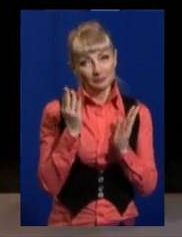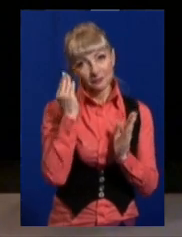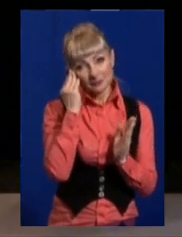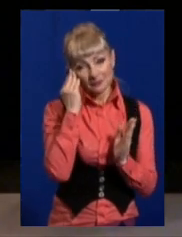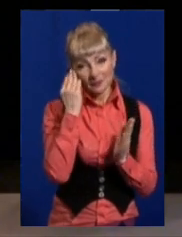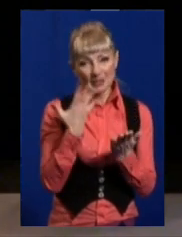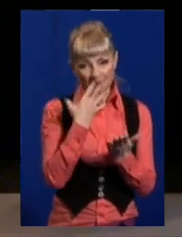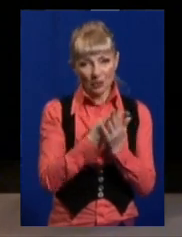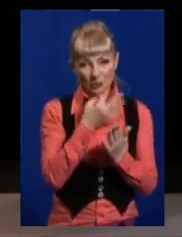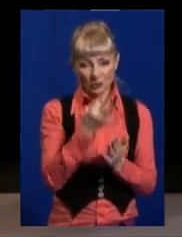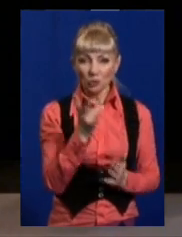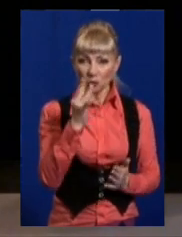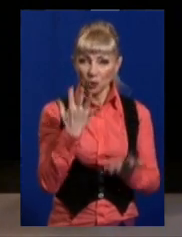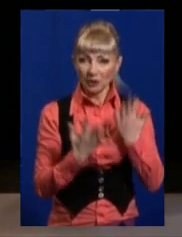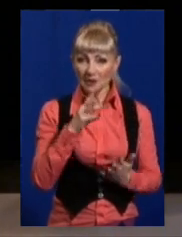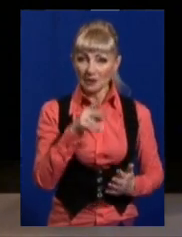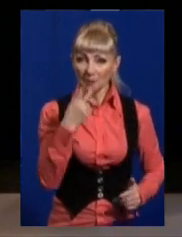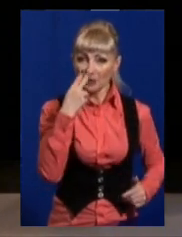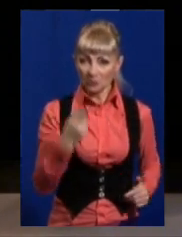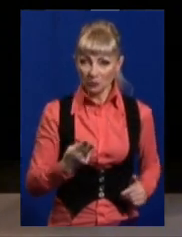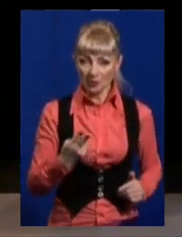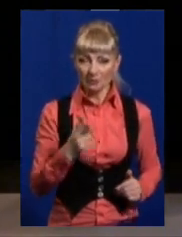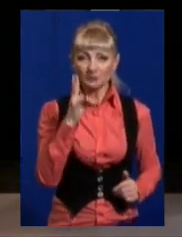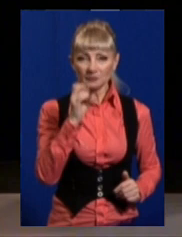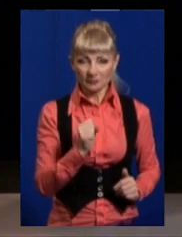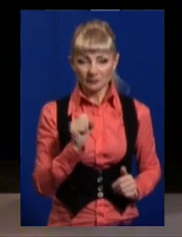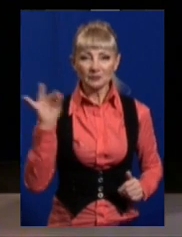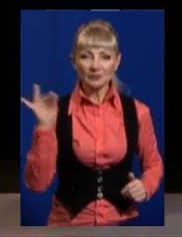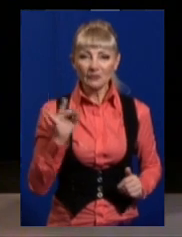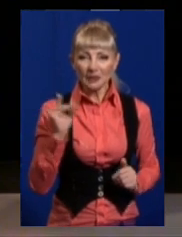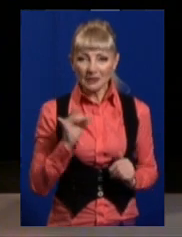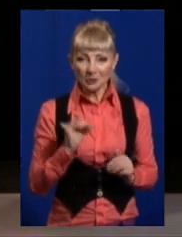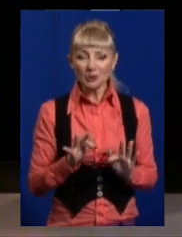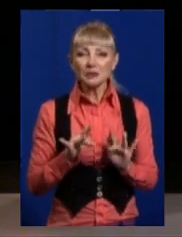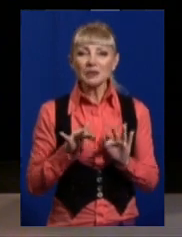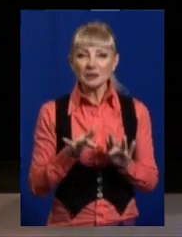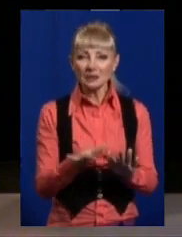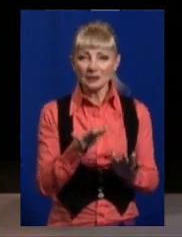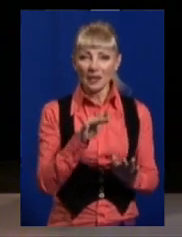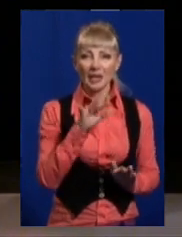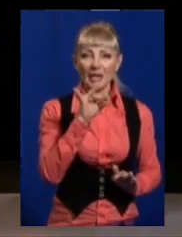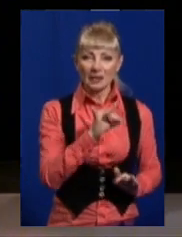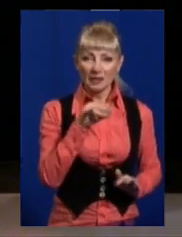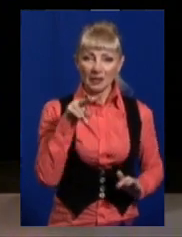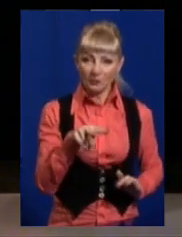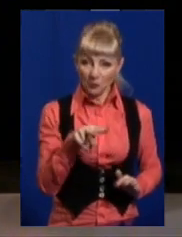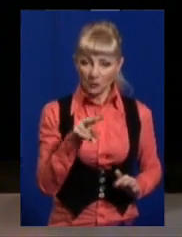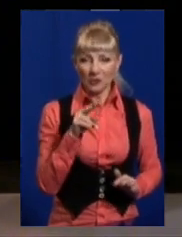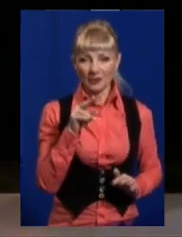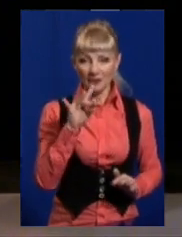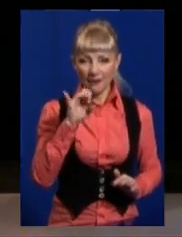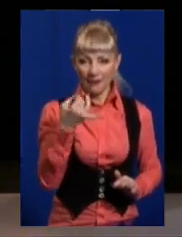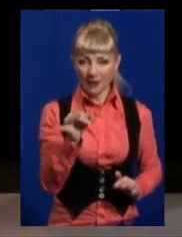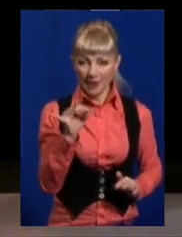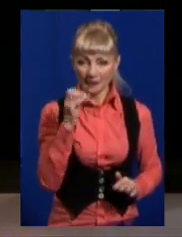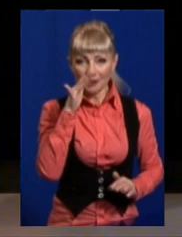але якщо ми подивимось на історію діяльності Ігоря Львовича, коли він був, власне,